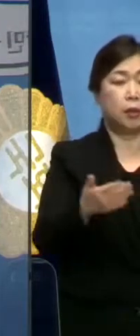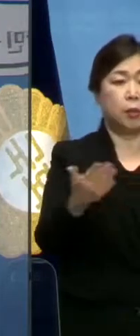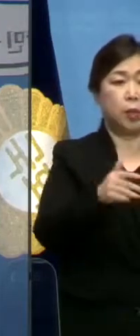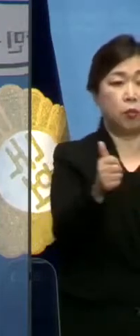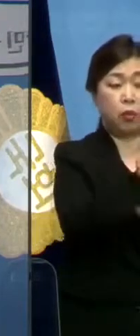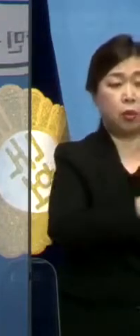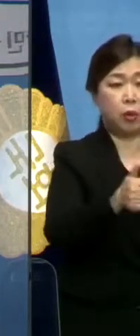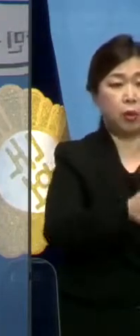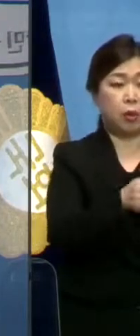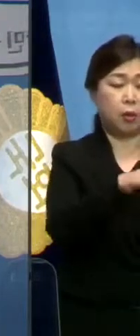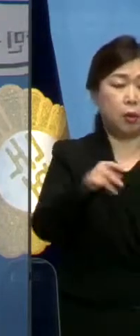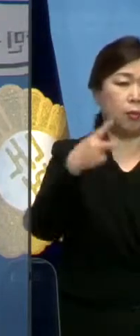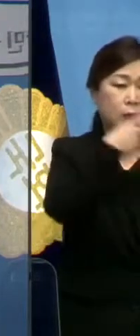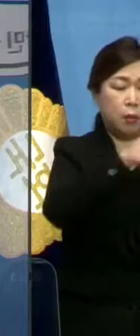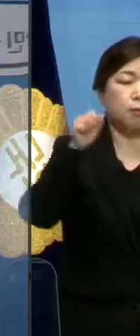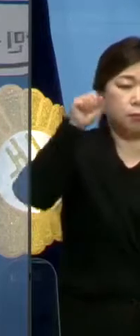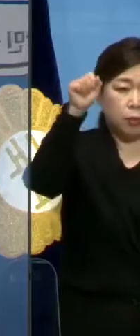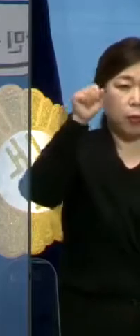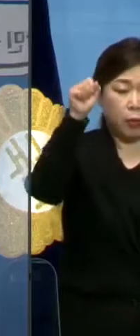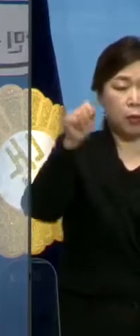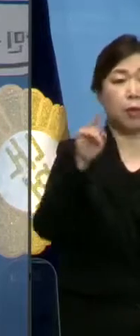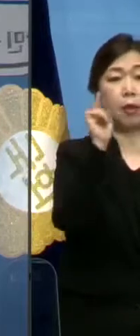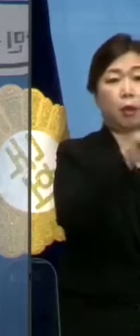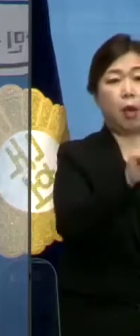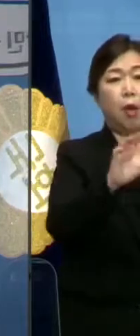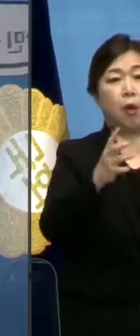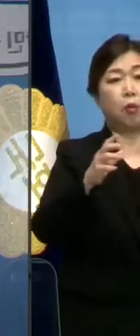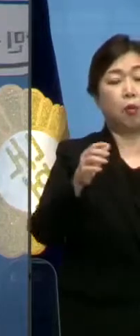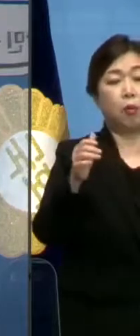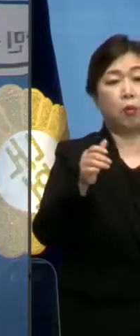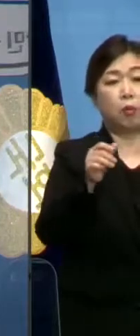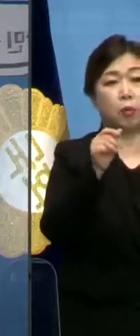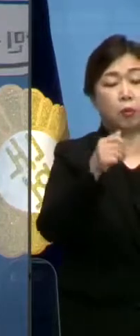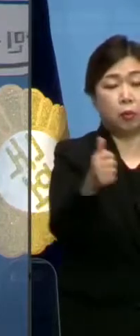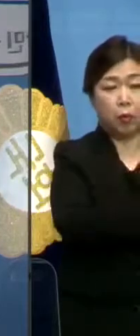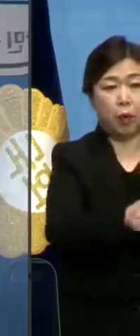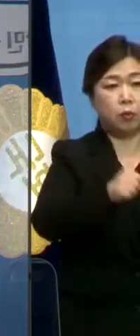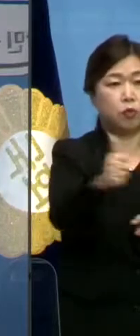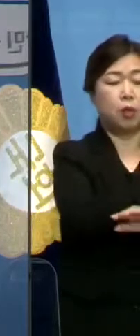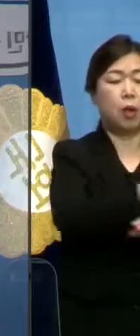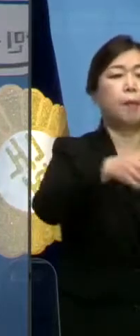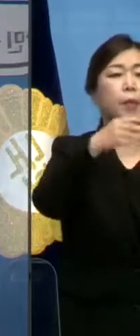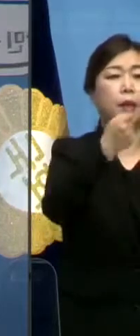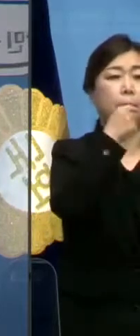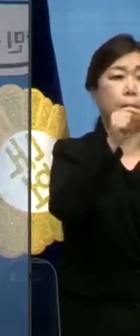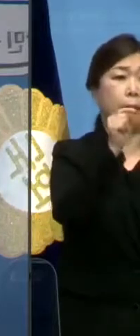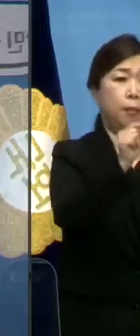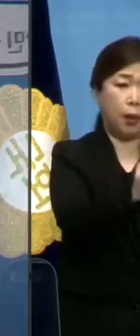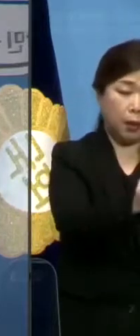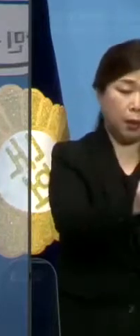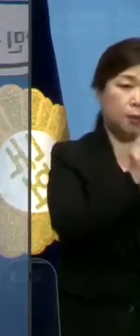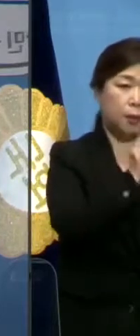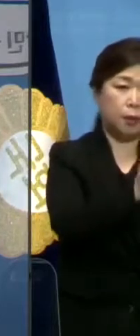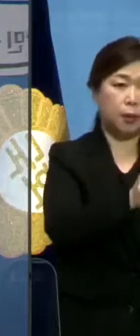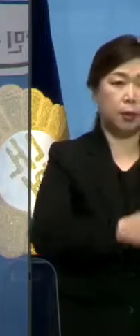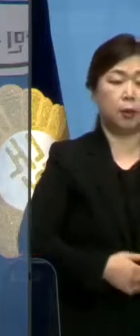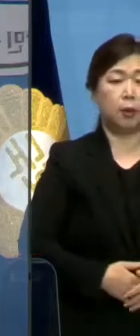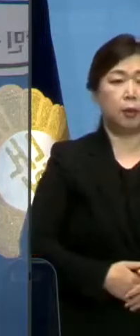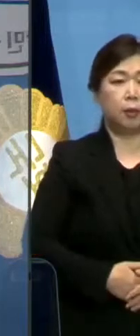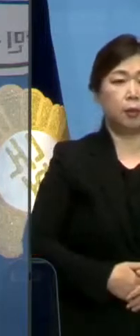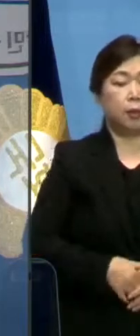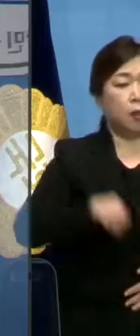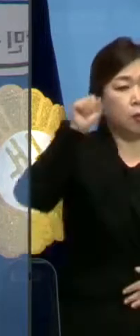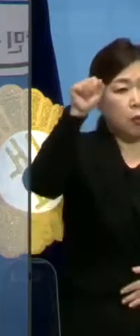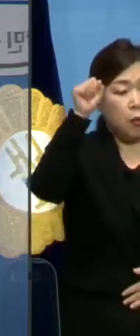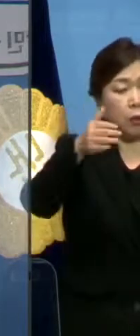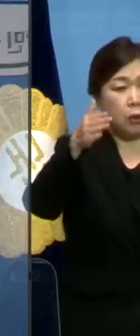세 분의 단식 농성자에게 국회 출입 제한 조치를 고지했다고 합니다.